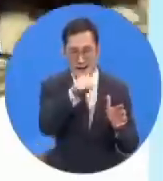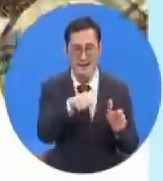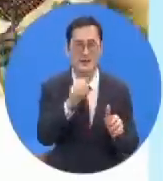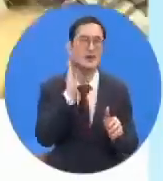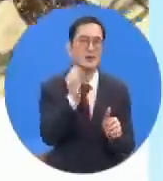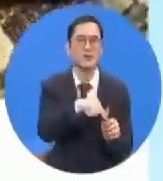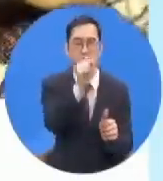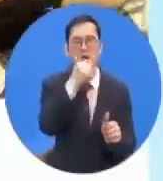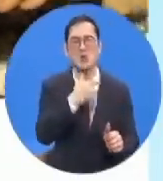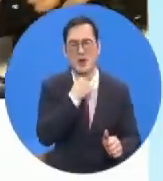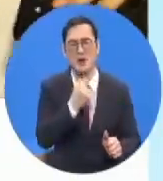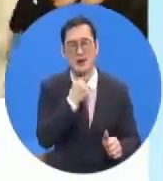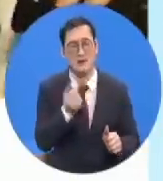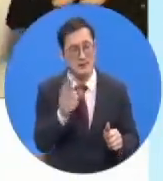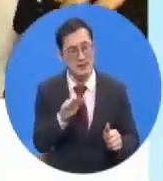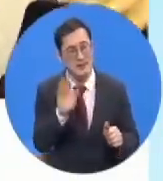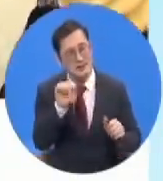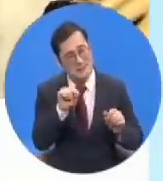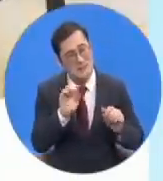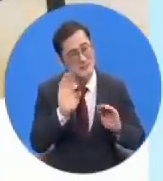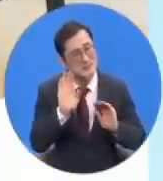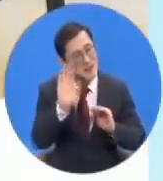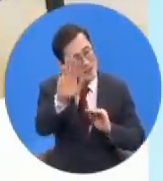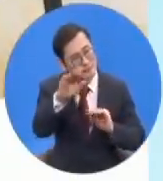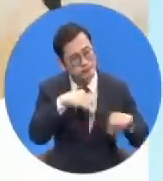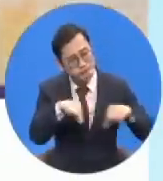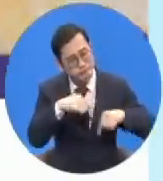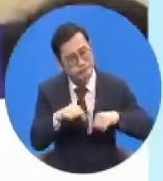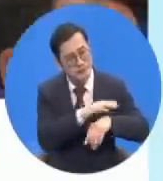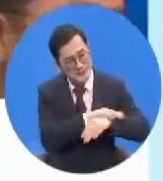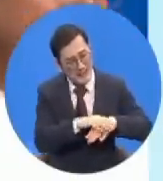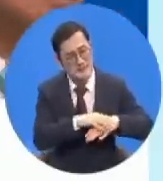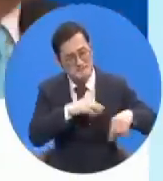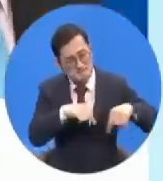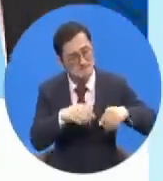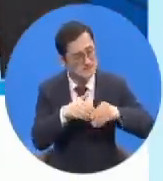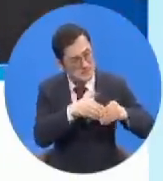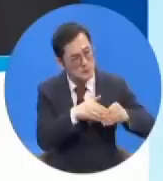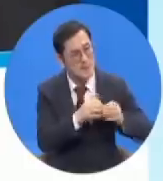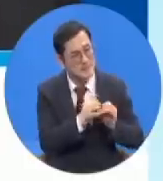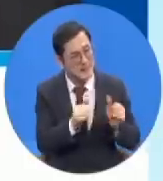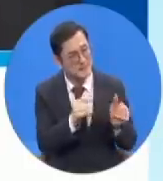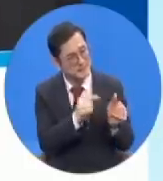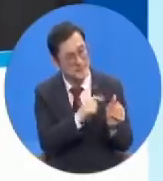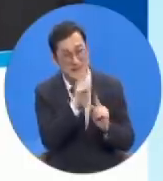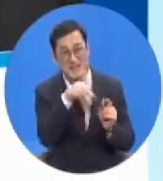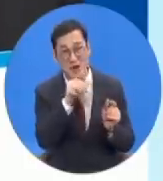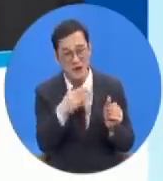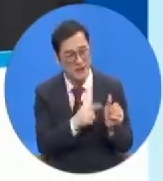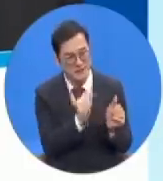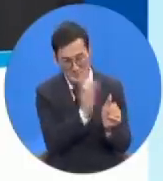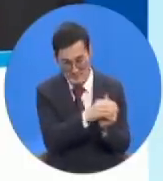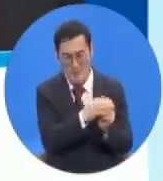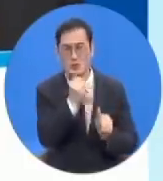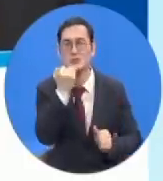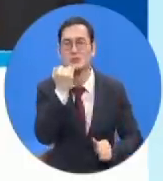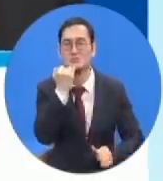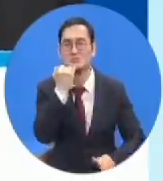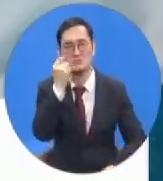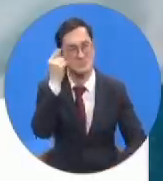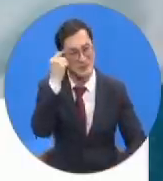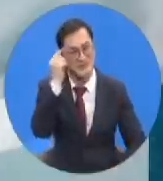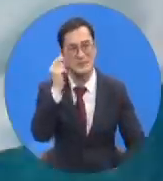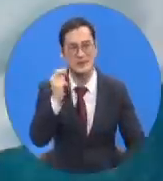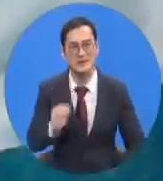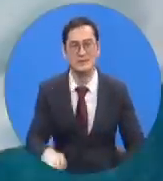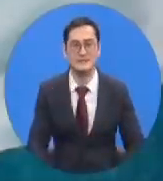전 의원 같은 경우 굉장히 좋은 카드죠. 그래서 저는 청와대에서 지금 선택할 수 있는 카드 중에서도 가장 좋은 카드를 뽑았다라고 저는 봅니다. 네.